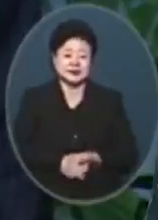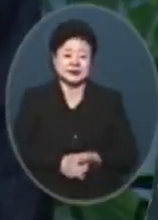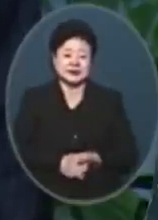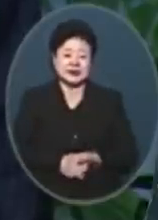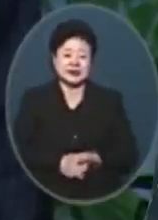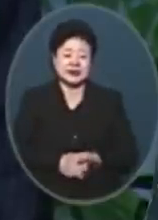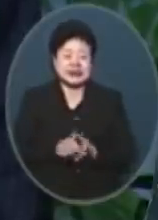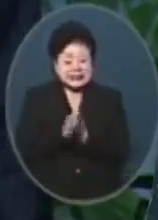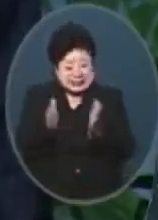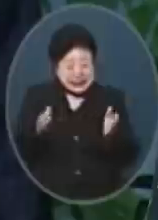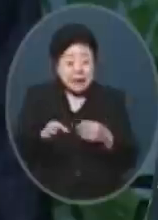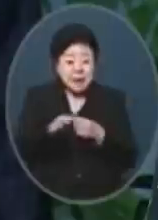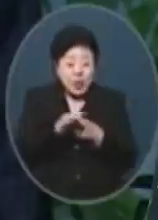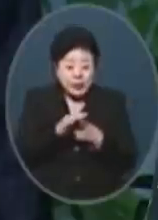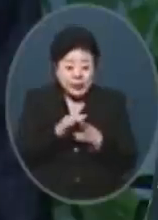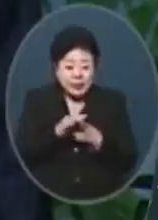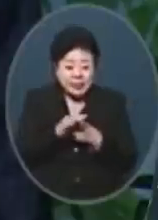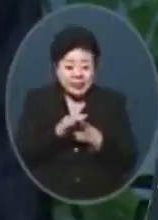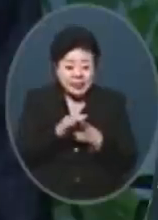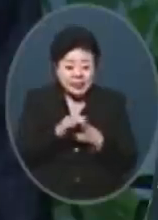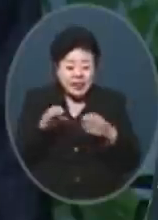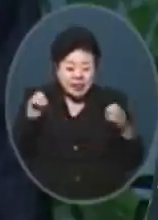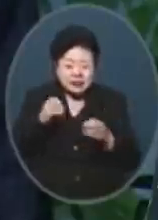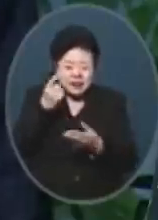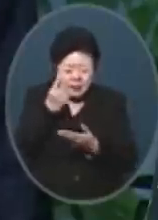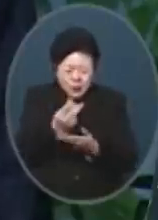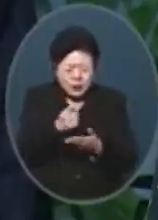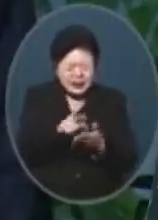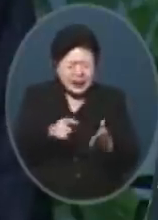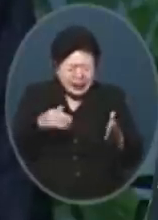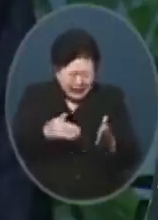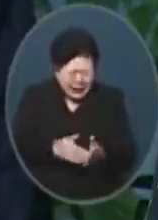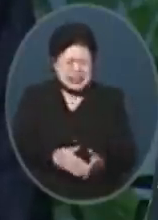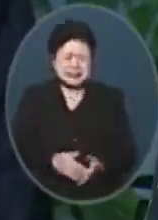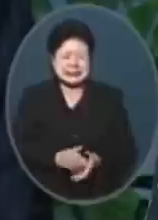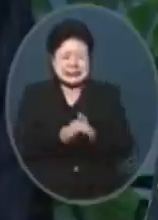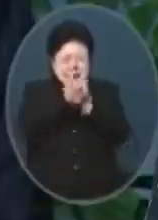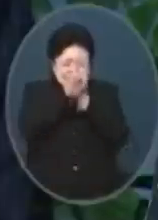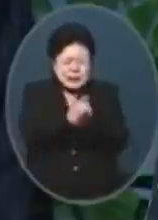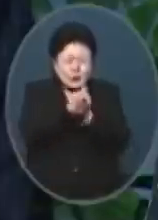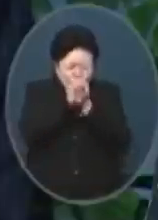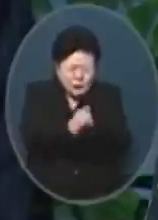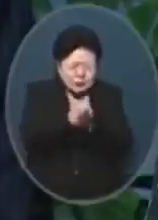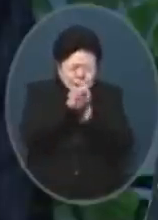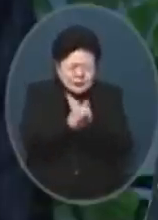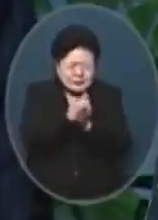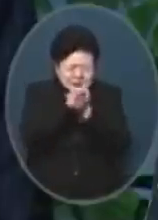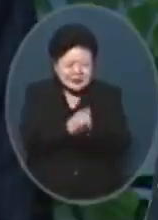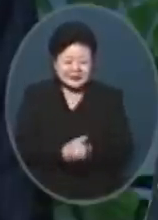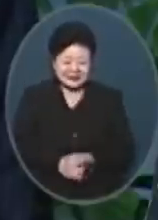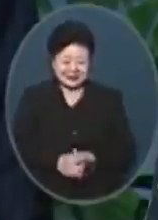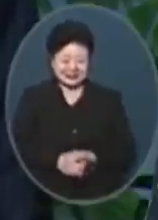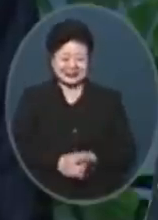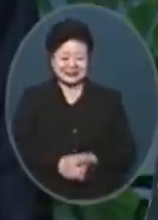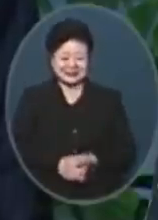시작하면 끝장을 봐야 되는 것입니다.